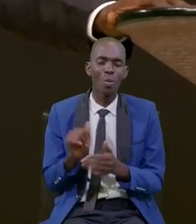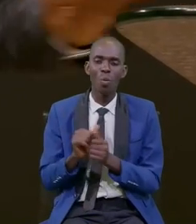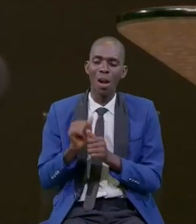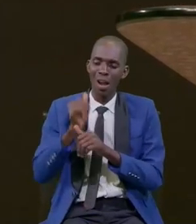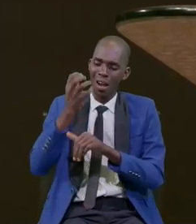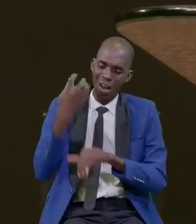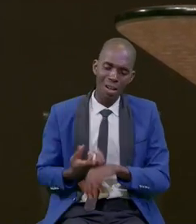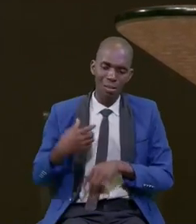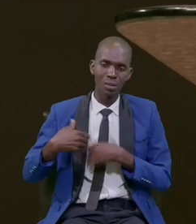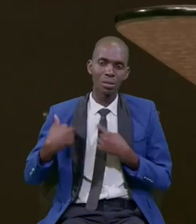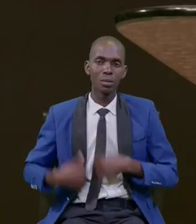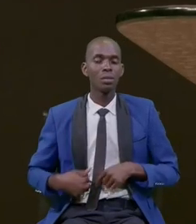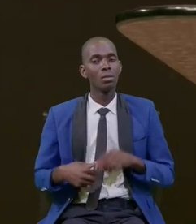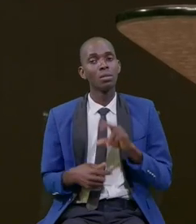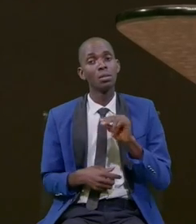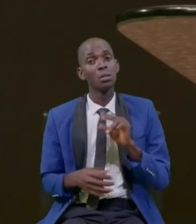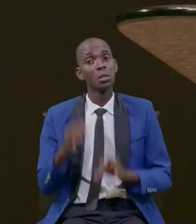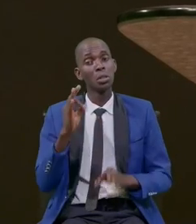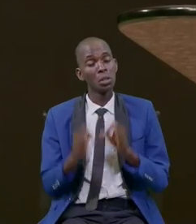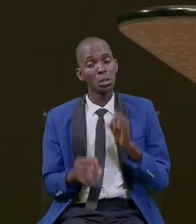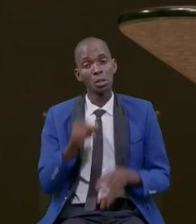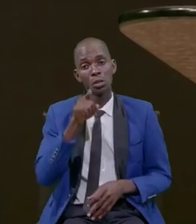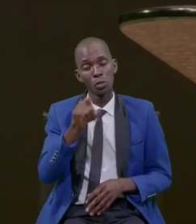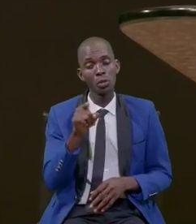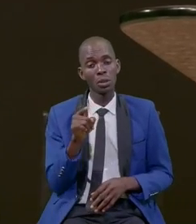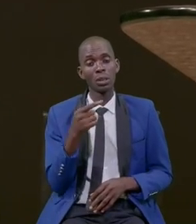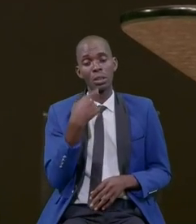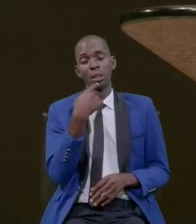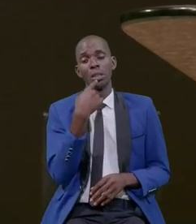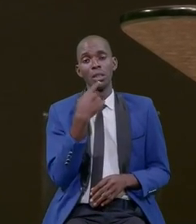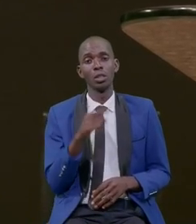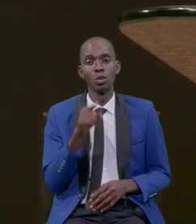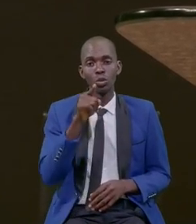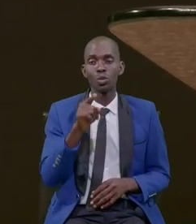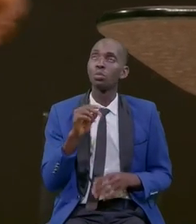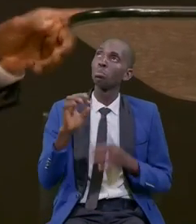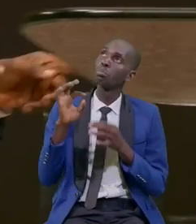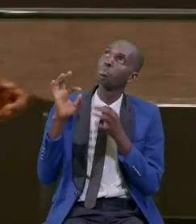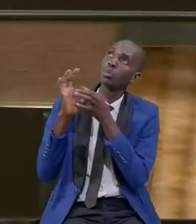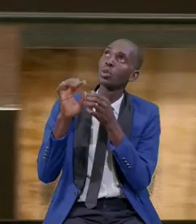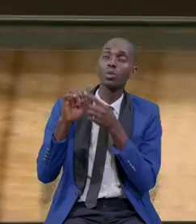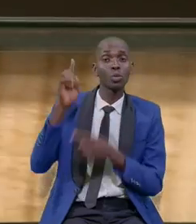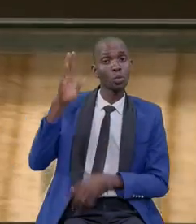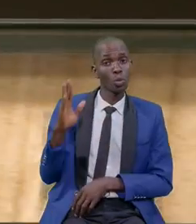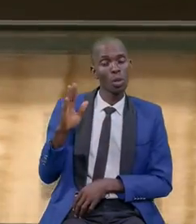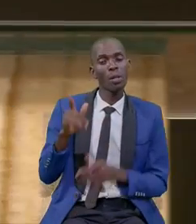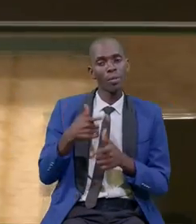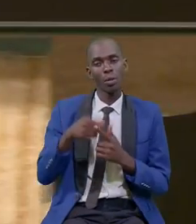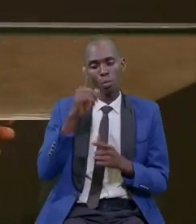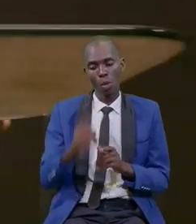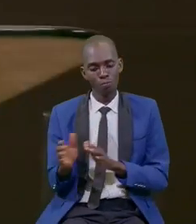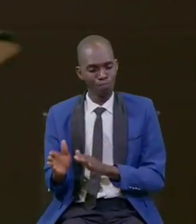avec l'inflexibilité de cœur. Alors, si vous professez être au Seigneur,